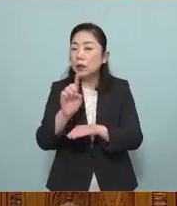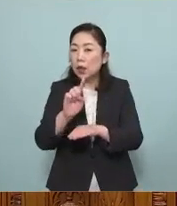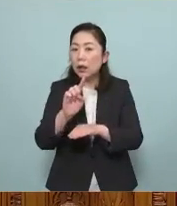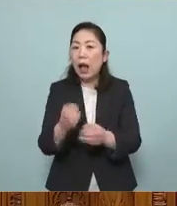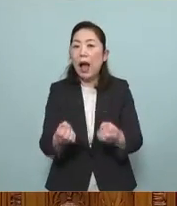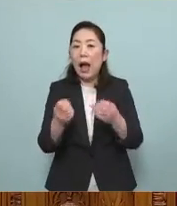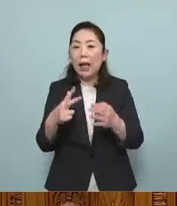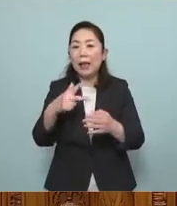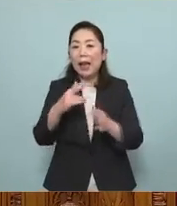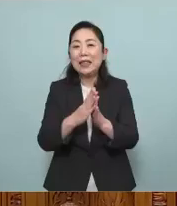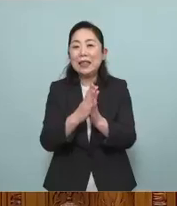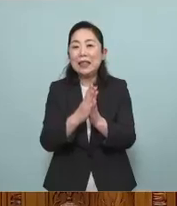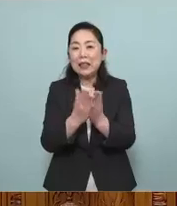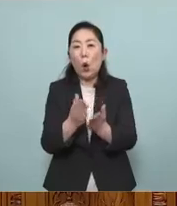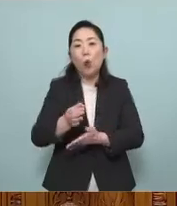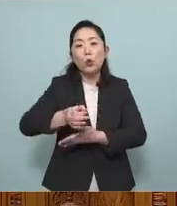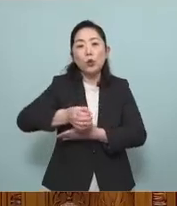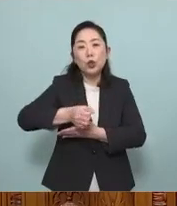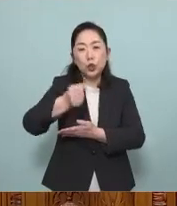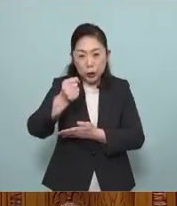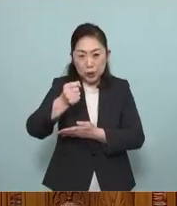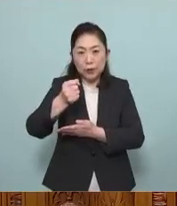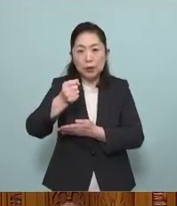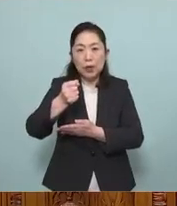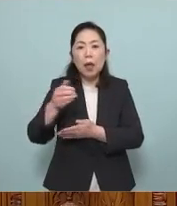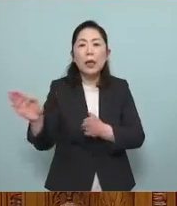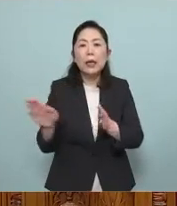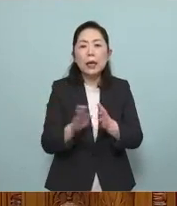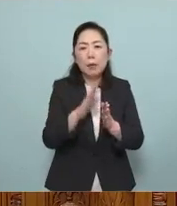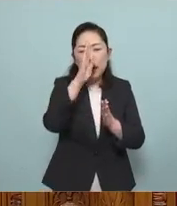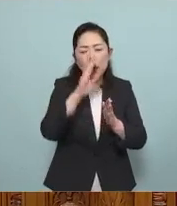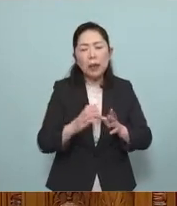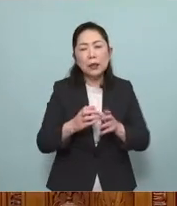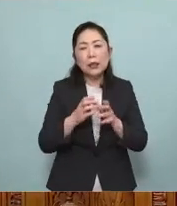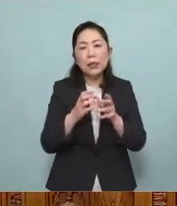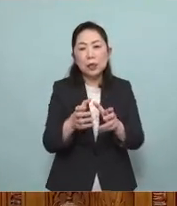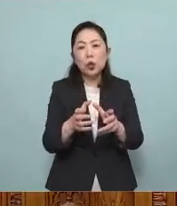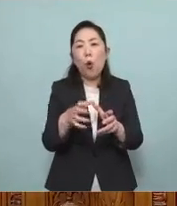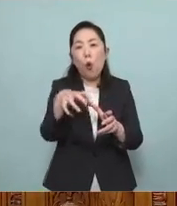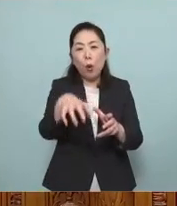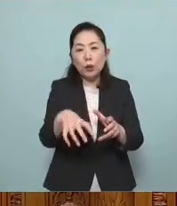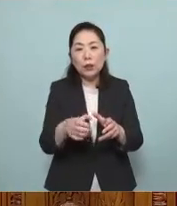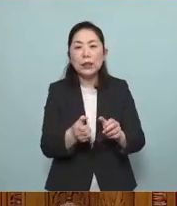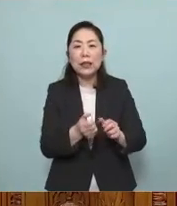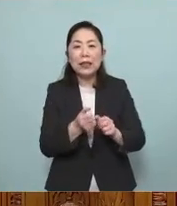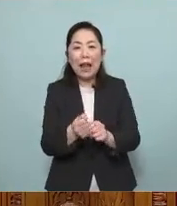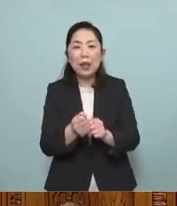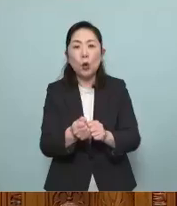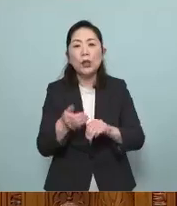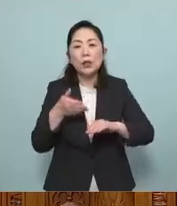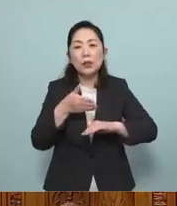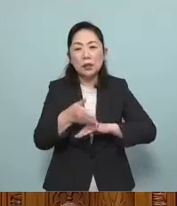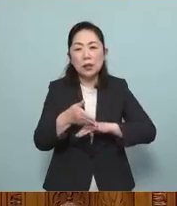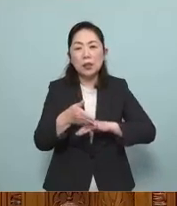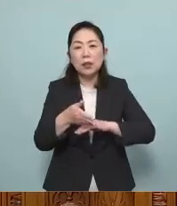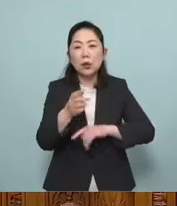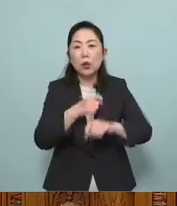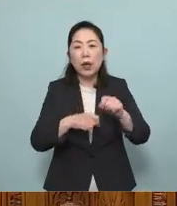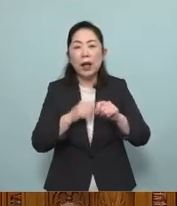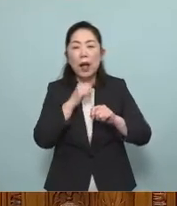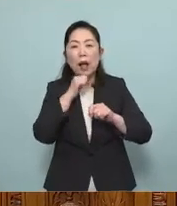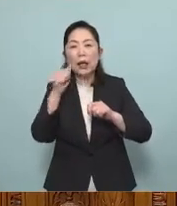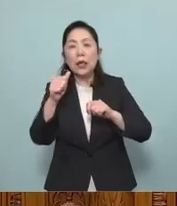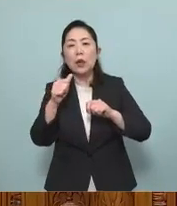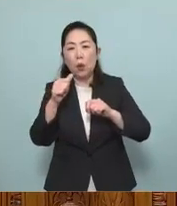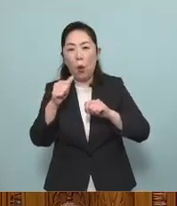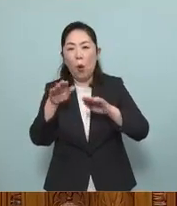実現です。市場に依存しすぎたことで、公平な分配が行われずに生じた格差や貧困の